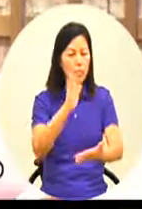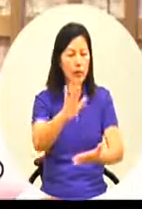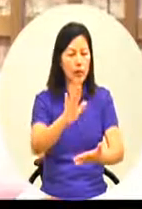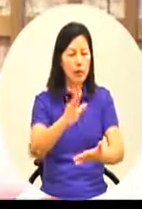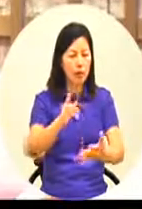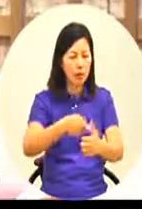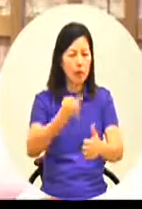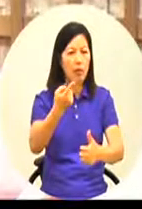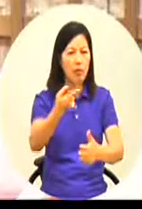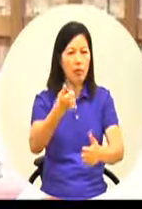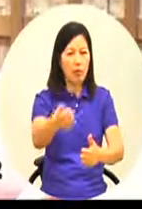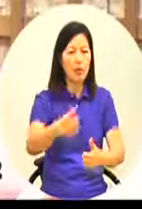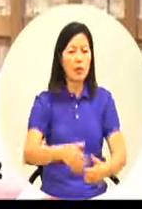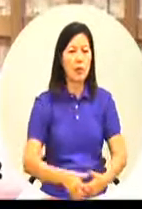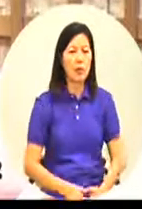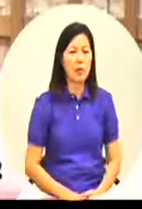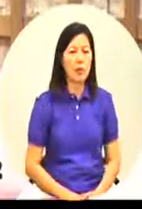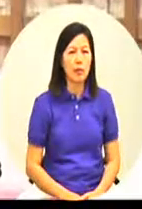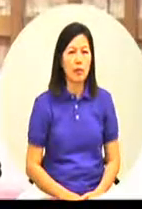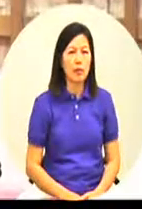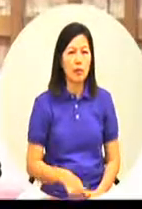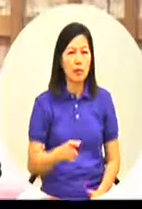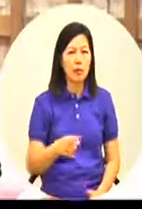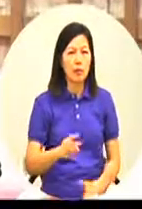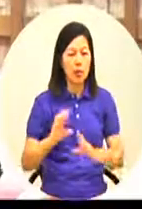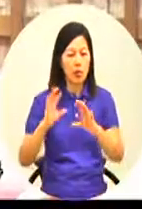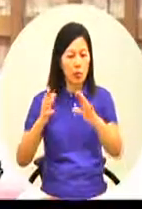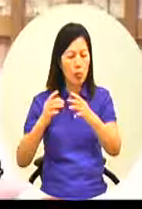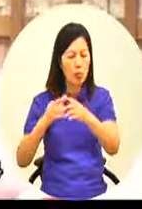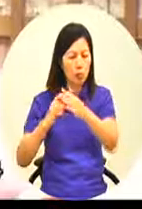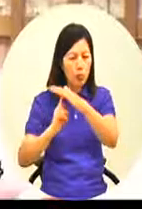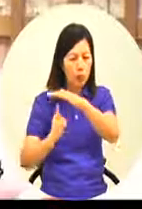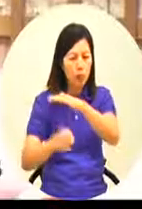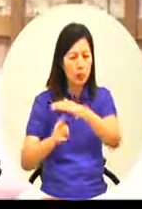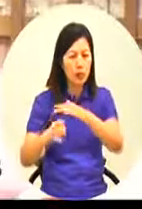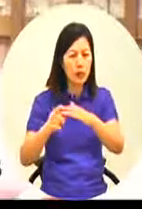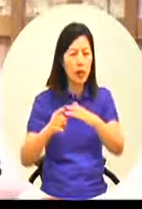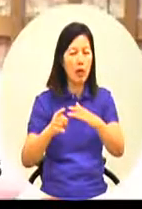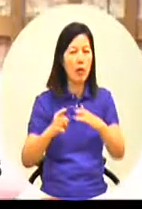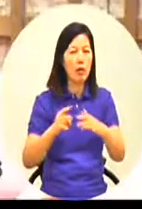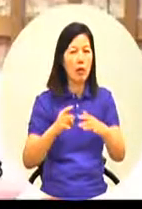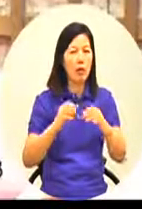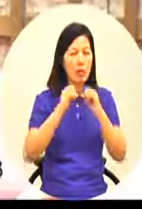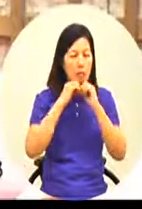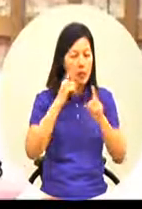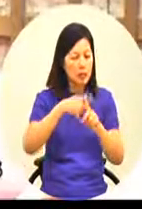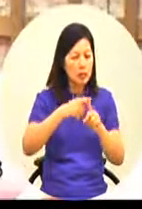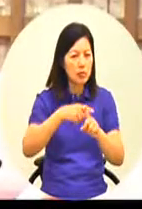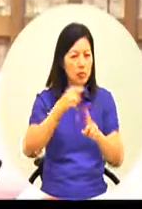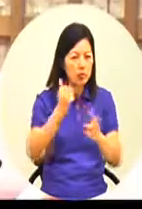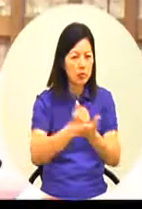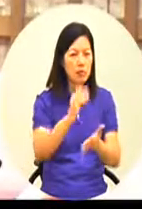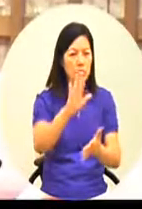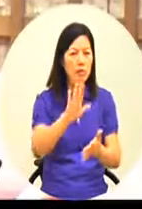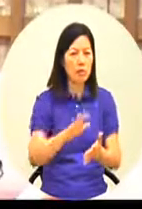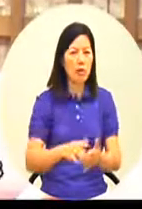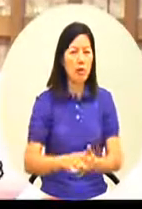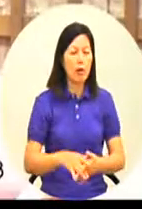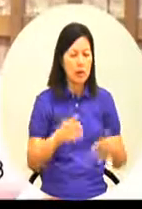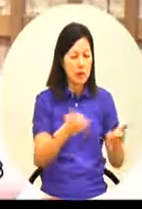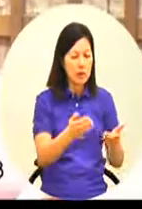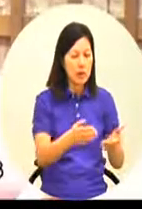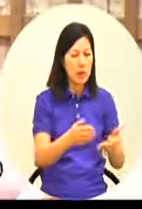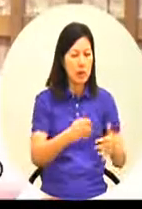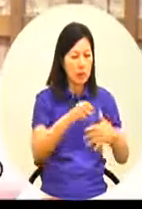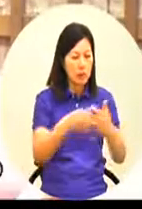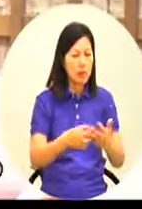等，它的平坦度就达到国道的标准。啊，当然那是施工的规范要去